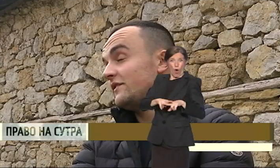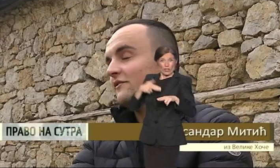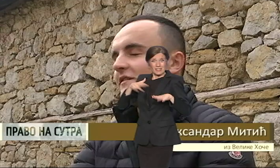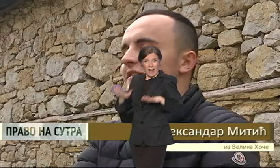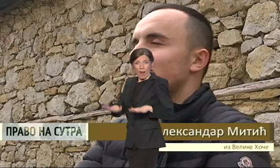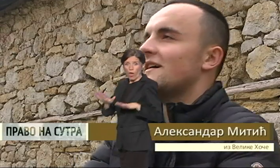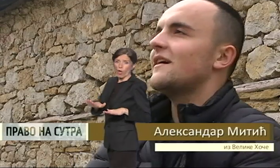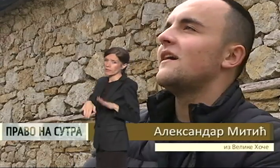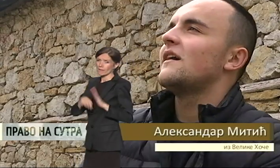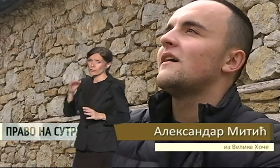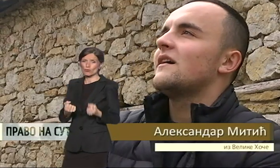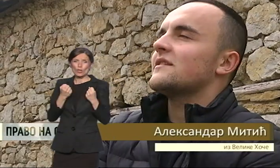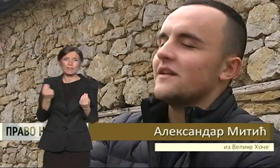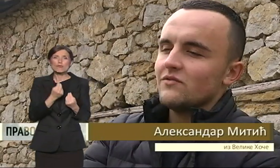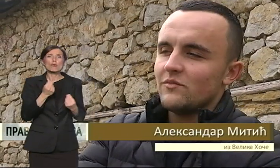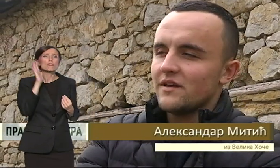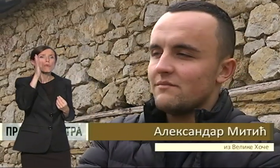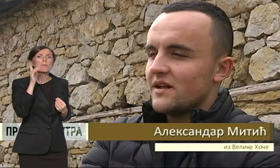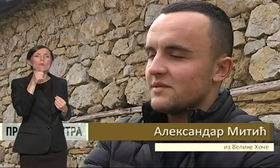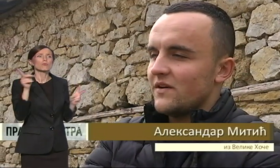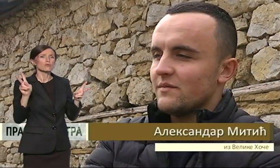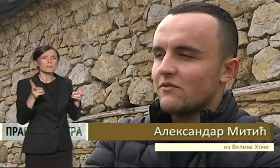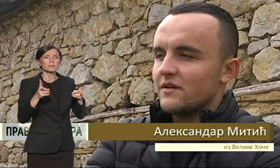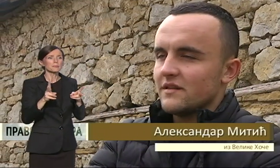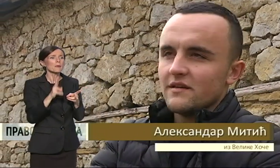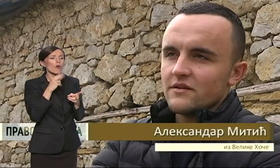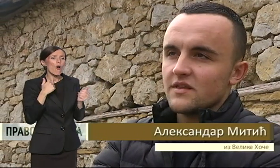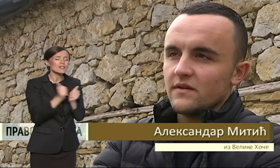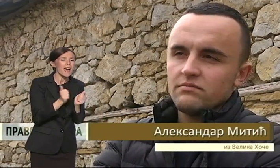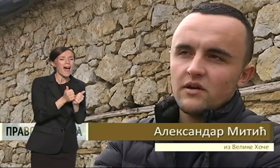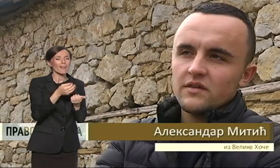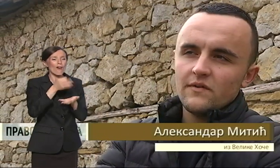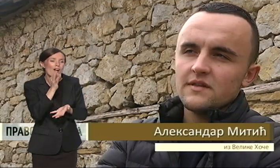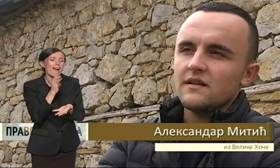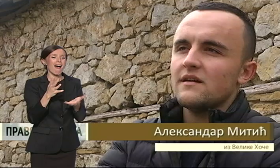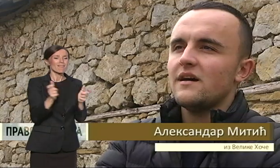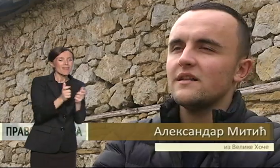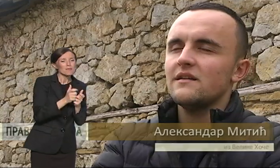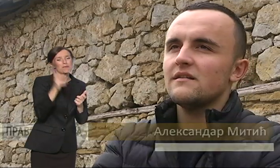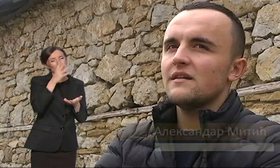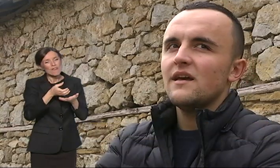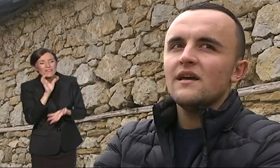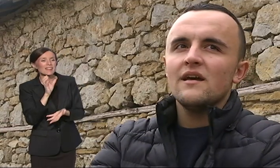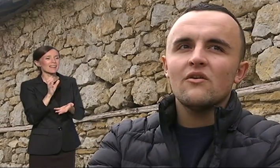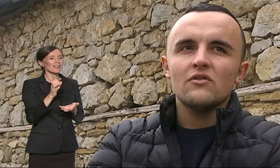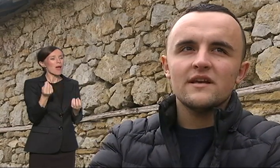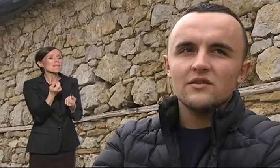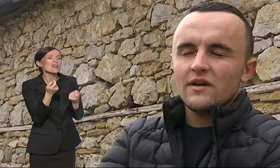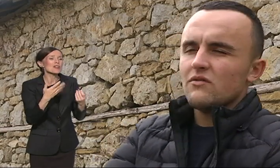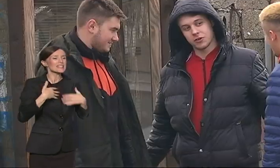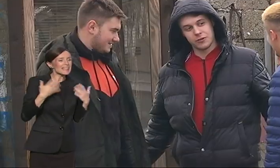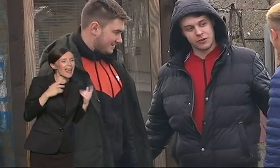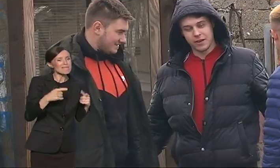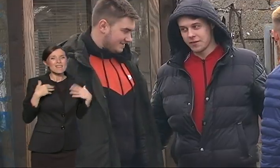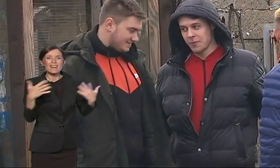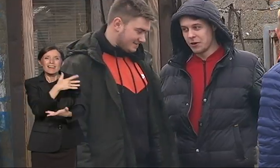pivo ili vino. Da se radojemo nekim malim stvarima koje za nas znače sve. Kao i za sve ostale. Ali, kod nas se to